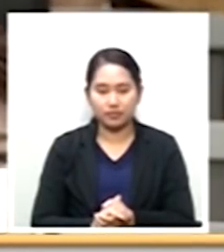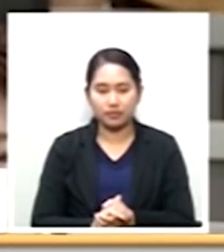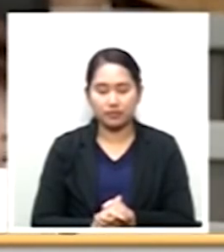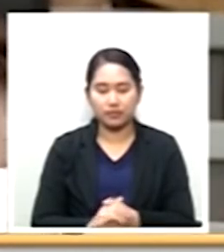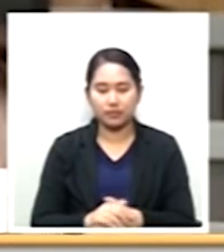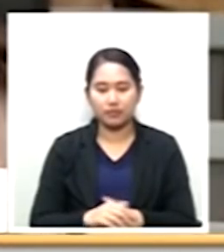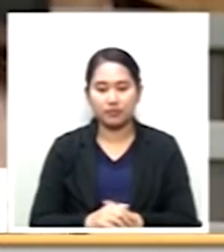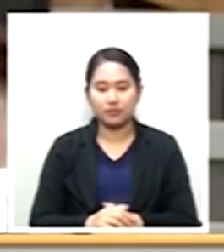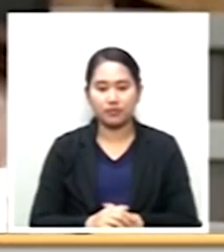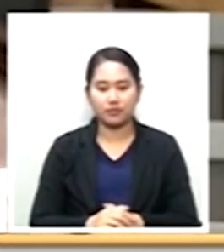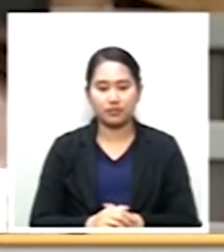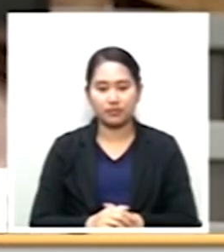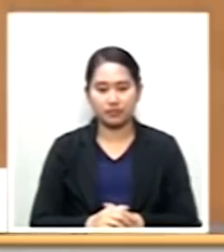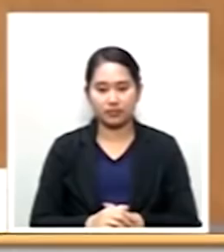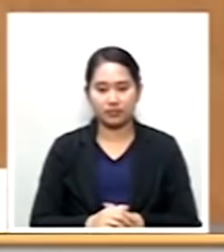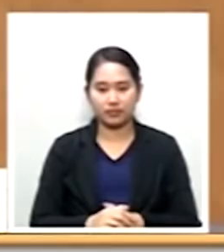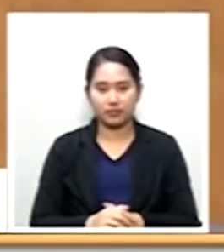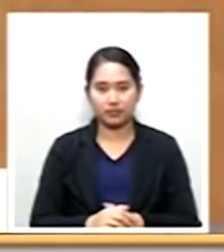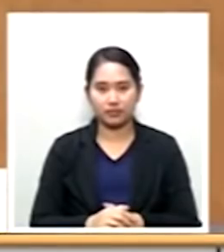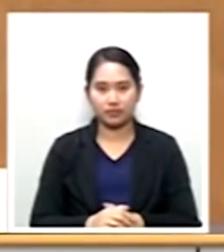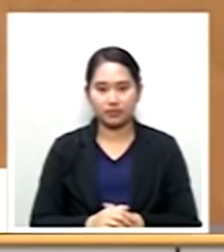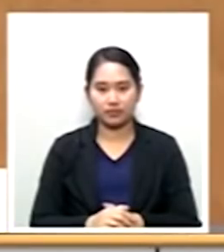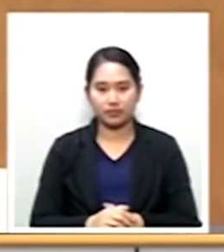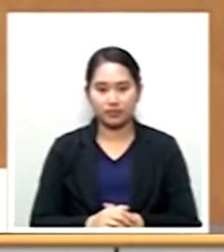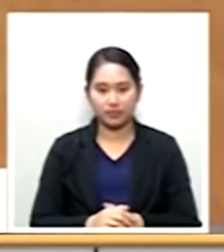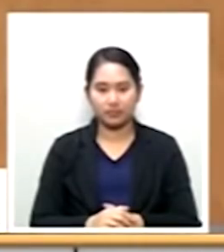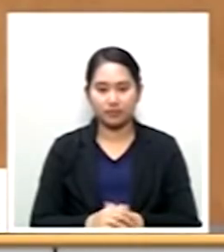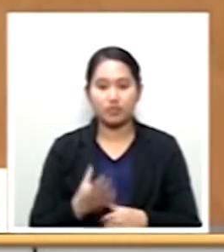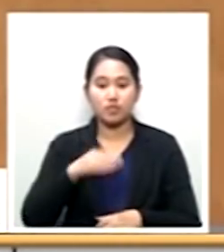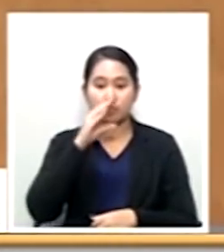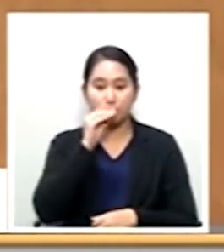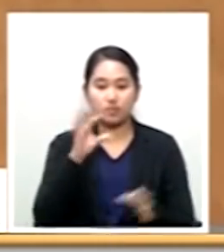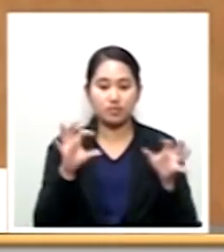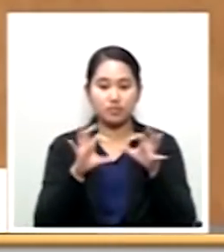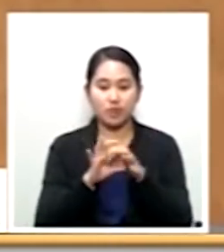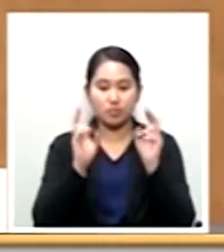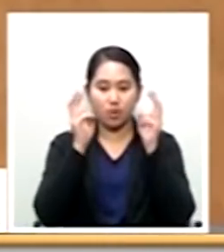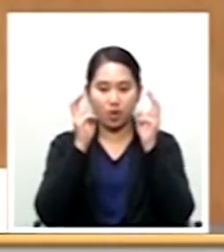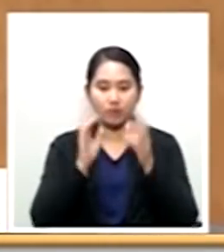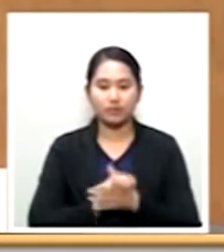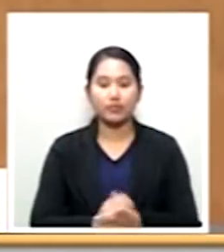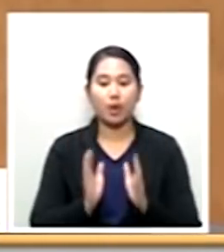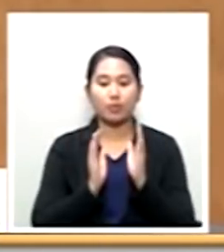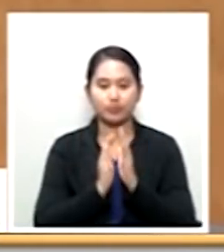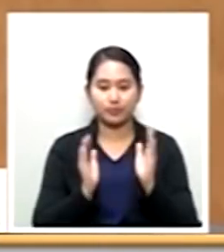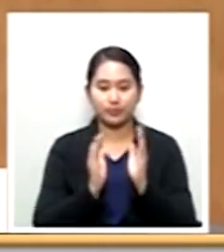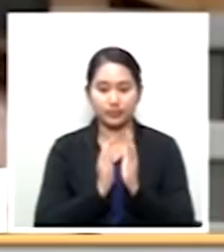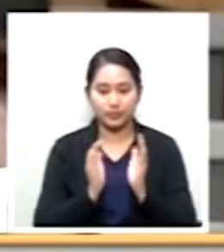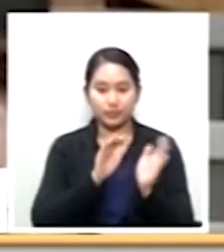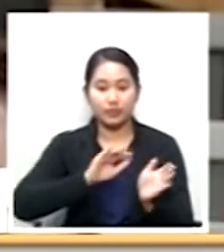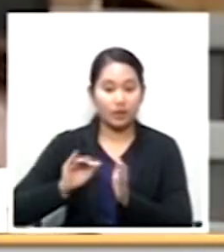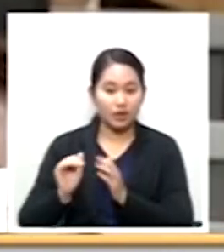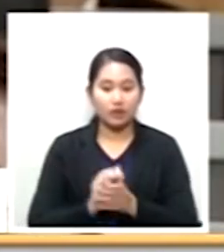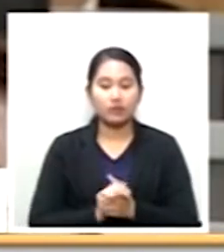ครับครับ เชิญนะครับเฉพาะเรื่องนี้ครับ ครับผมครับขอบคุณครับท่านประธานครับนะฮะเพราะฉ